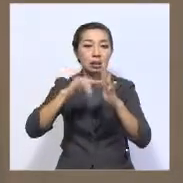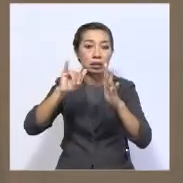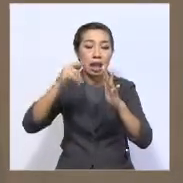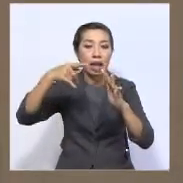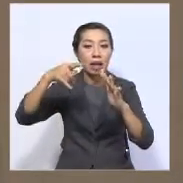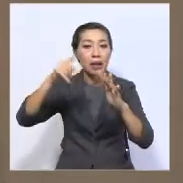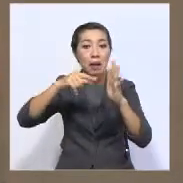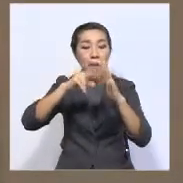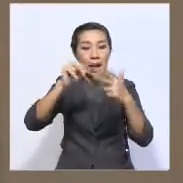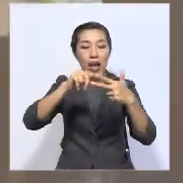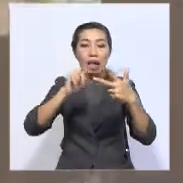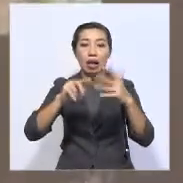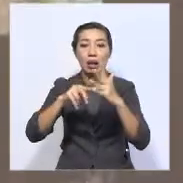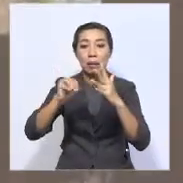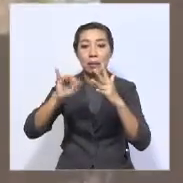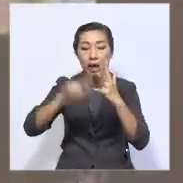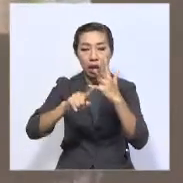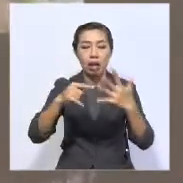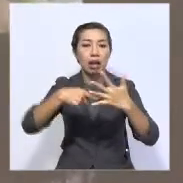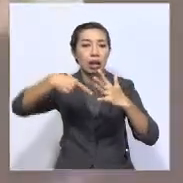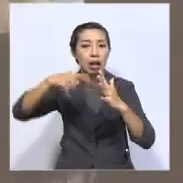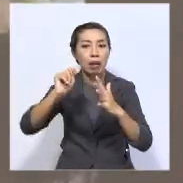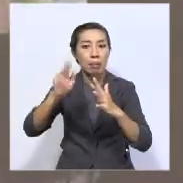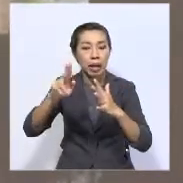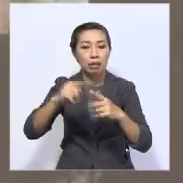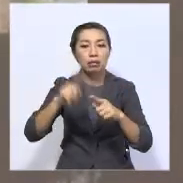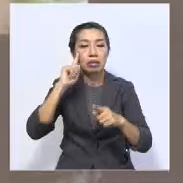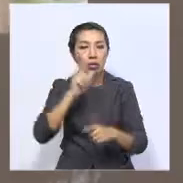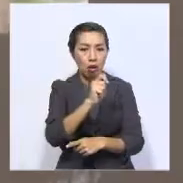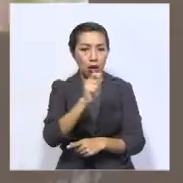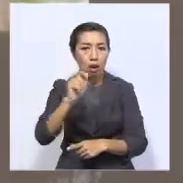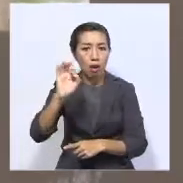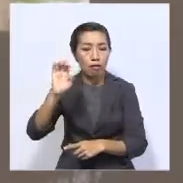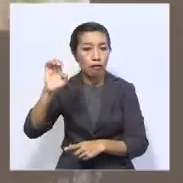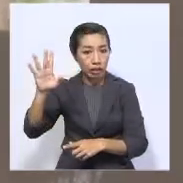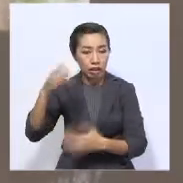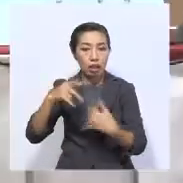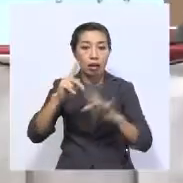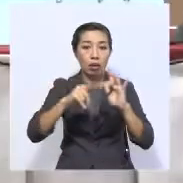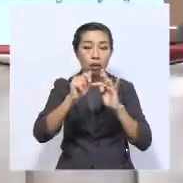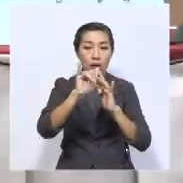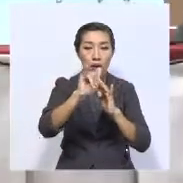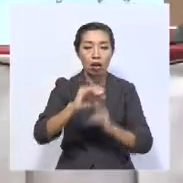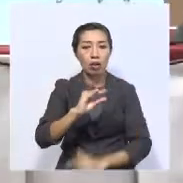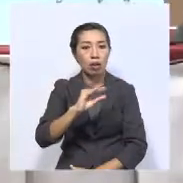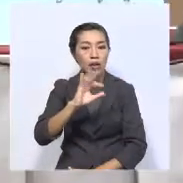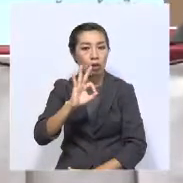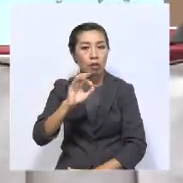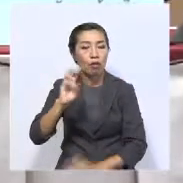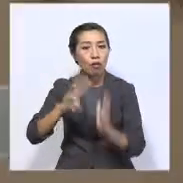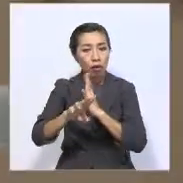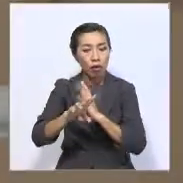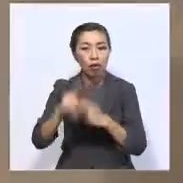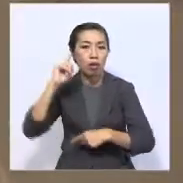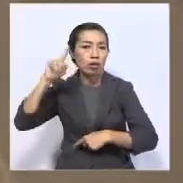ณเมพิชนาทเจสซี่วาดคุณแพทณปภาออฟฟี่แม็กซิมคุณก้อยรัชวินคุณโฟสกลรัตน์แล้วก็หญิง